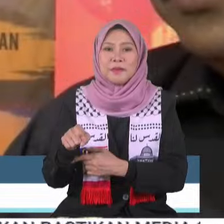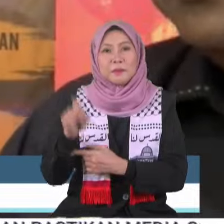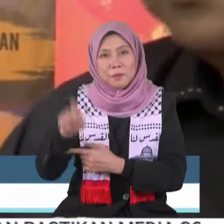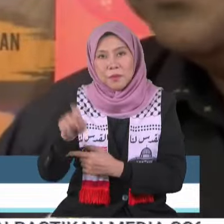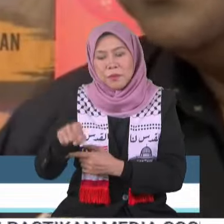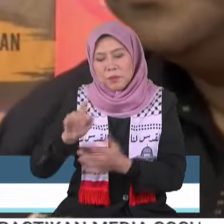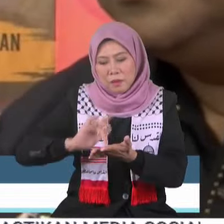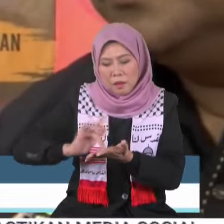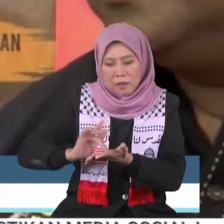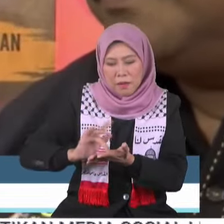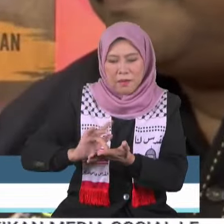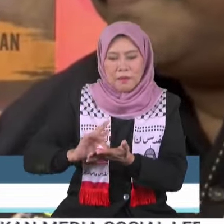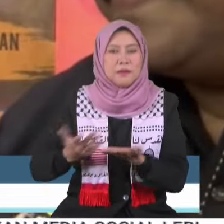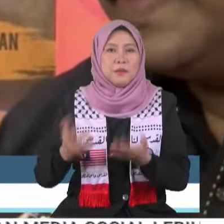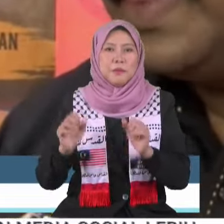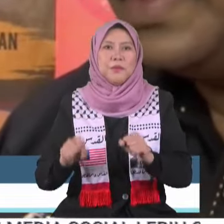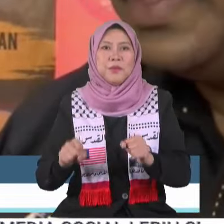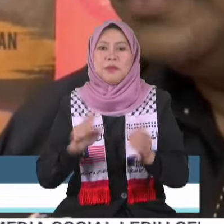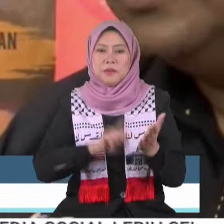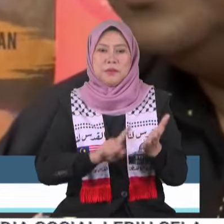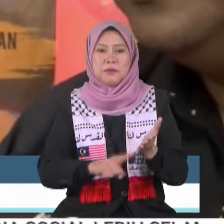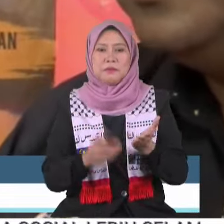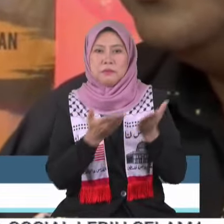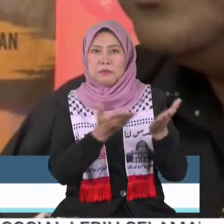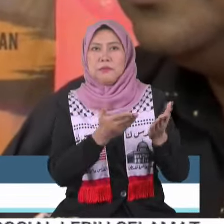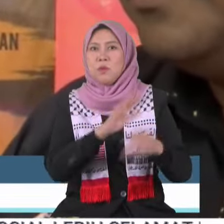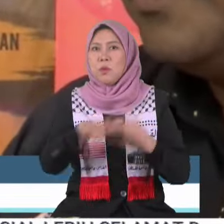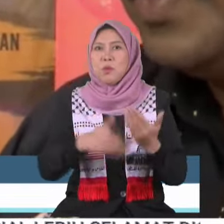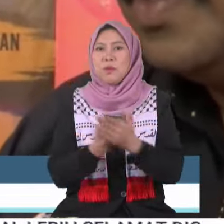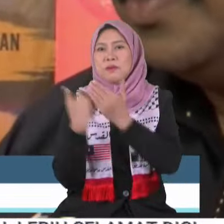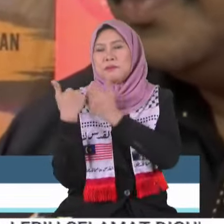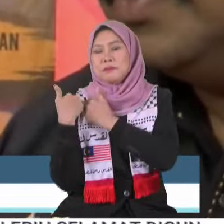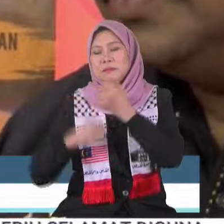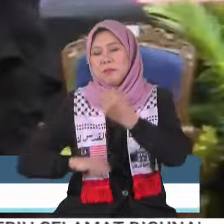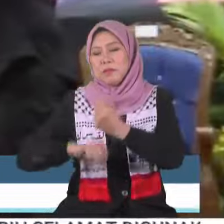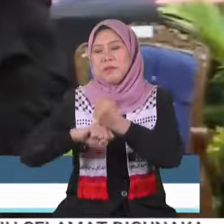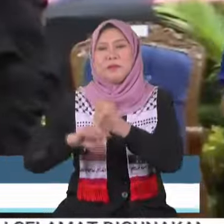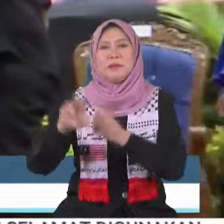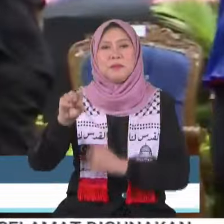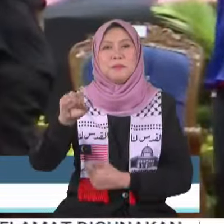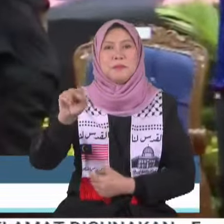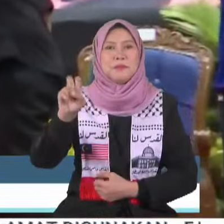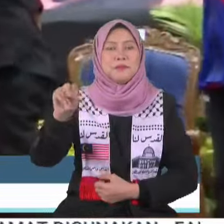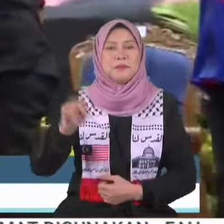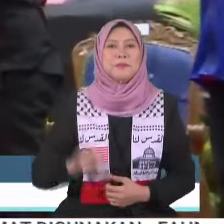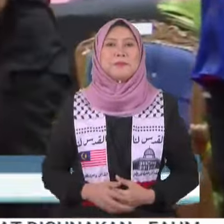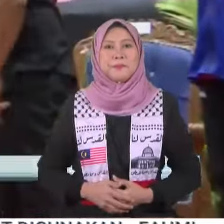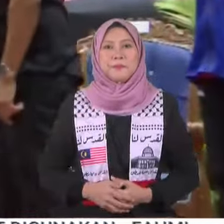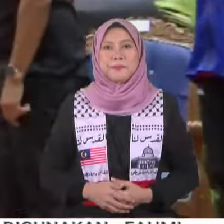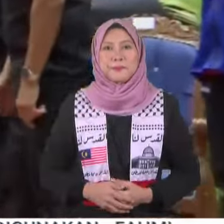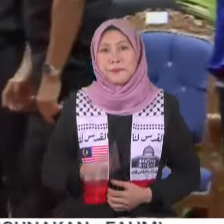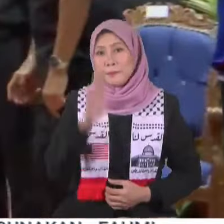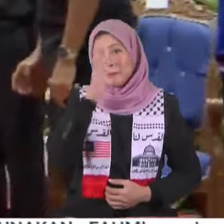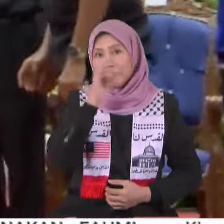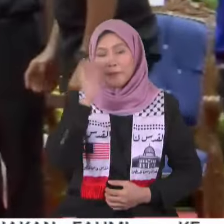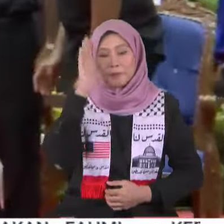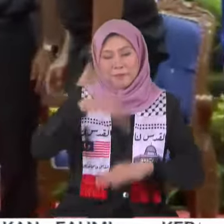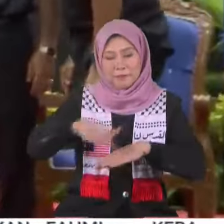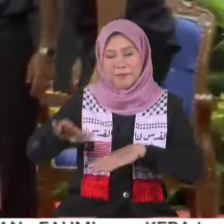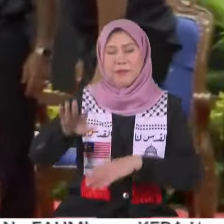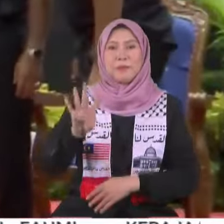rawatan lanjut, boleh refer dekat sini sebab semuanya ditanggung oleh pihak MSN. Melaka bakal